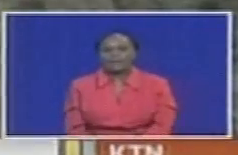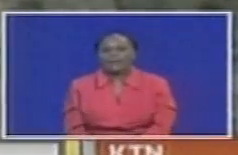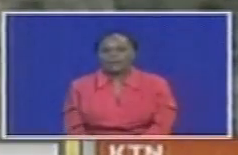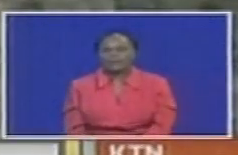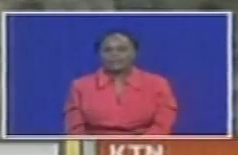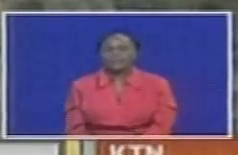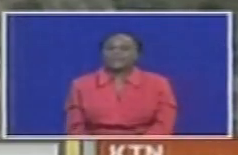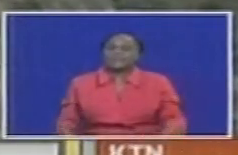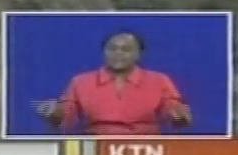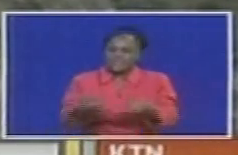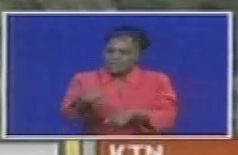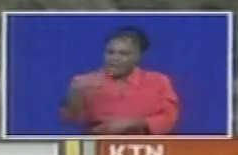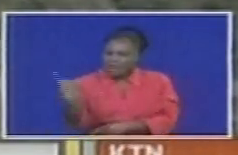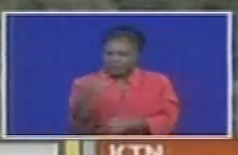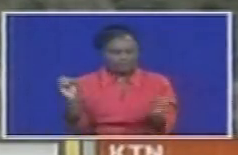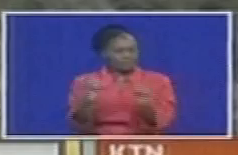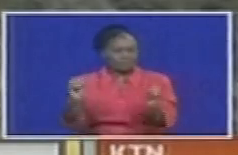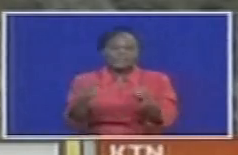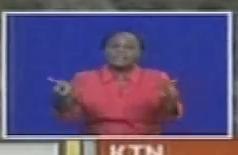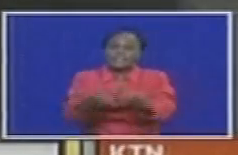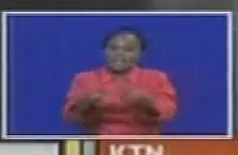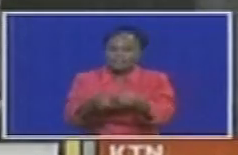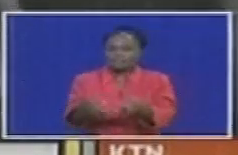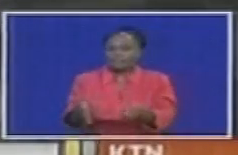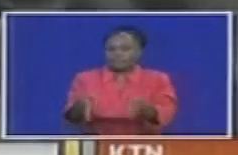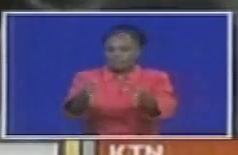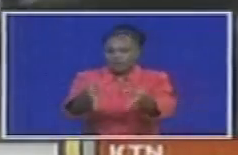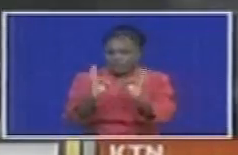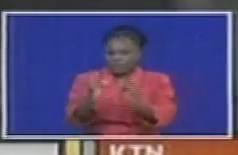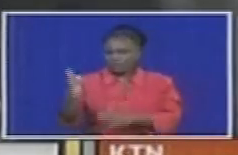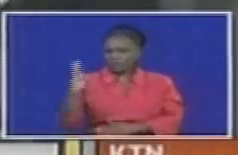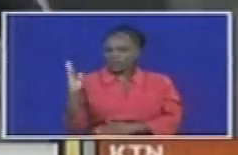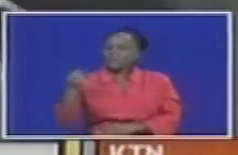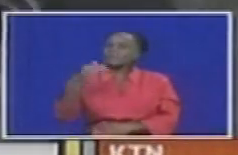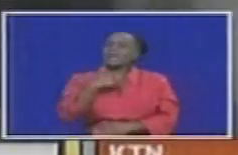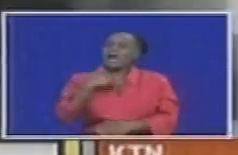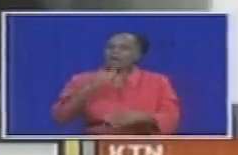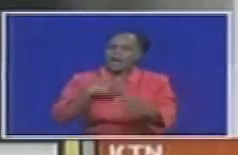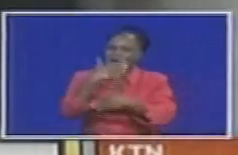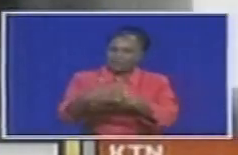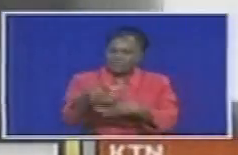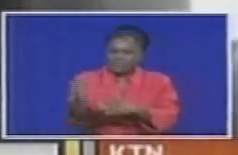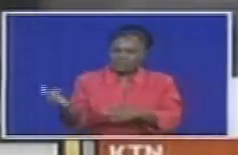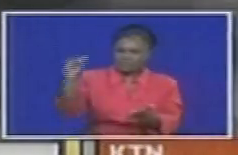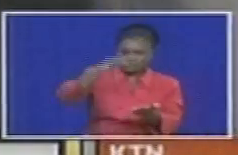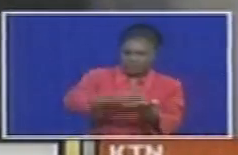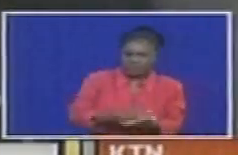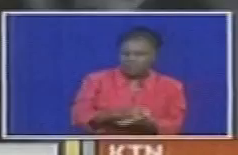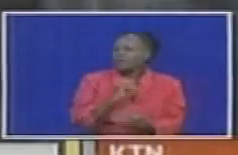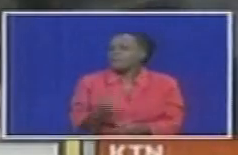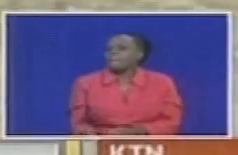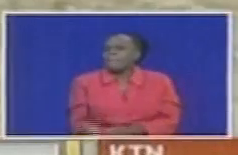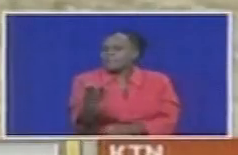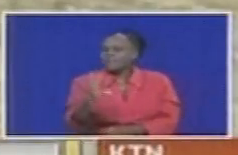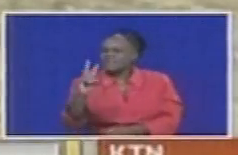Na sio wao pekee, hata walinda usalama wa mahatarini, kwani punde tu baada ya kuwasili kwao mlipuko wa